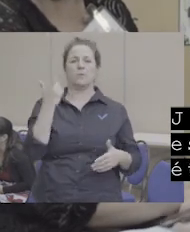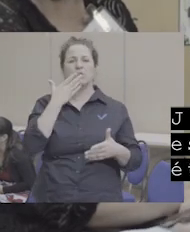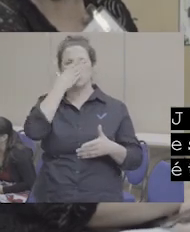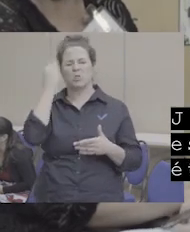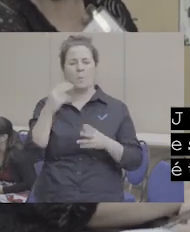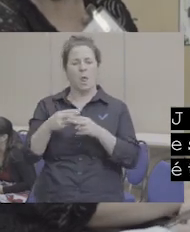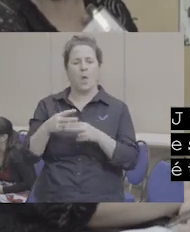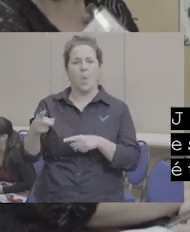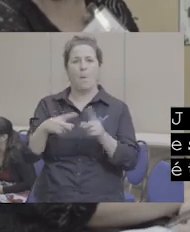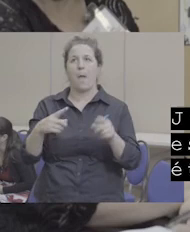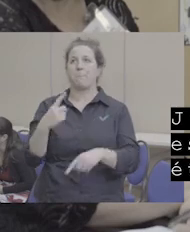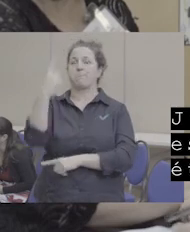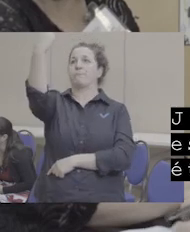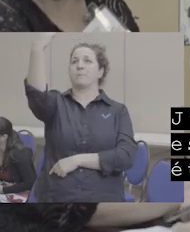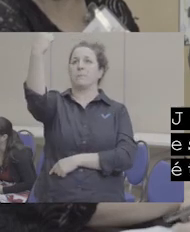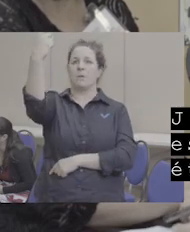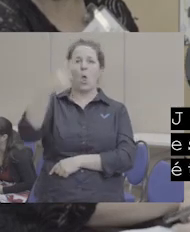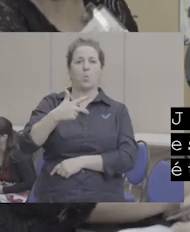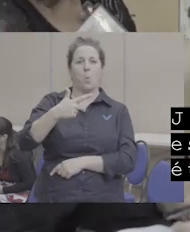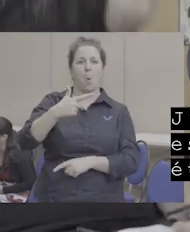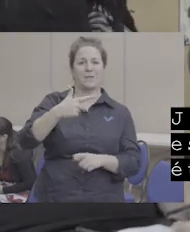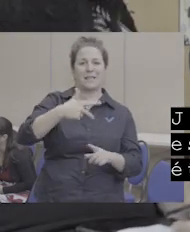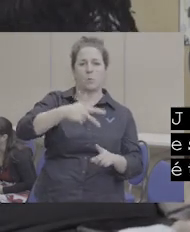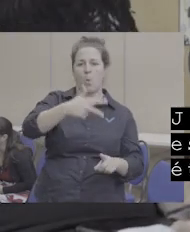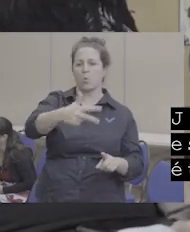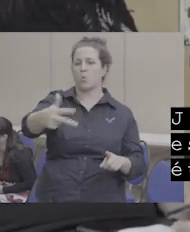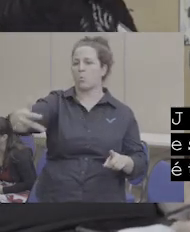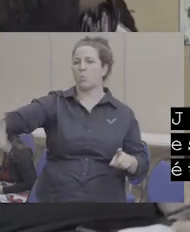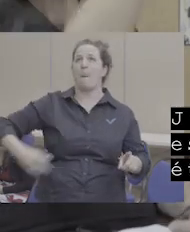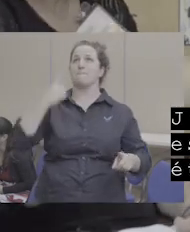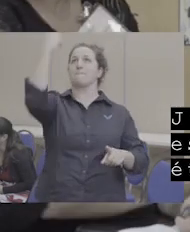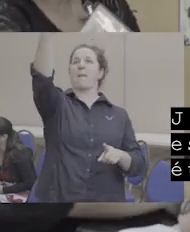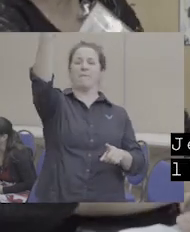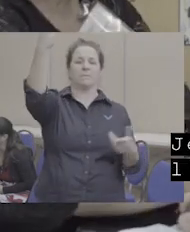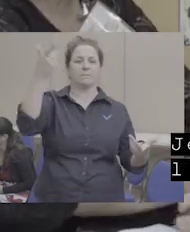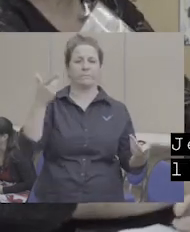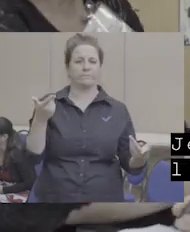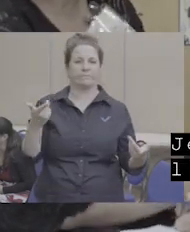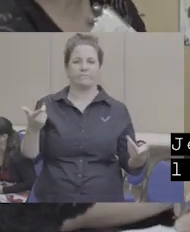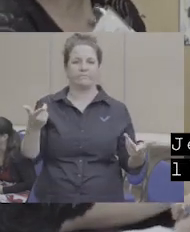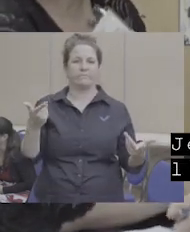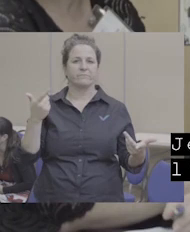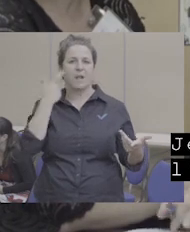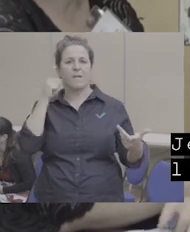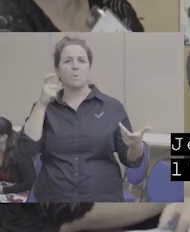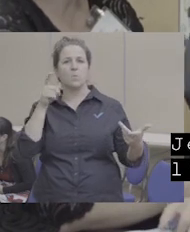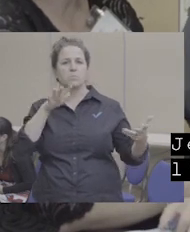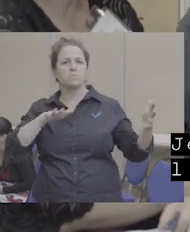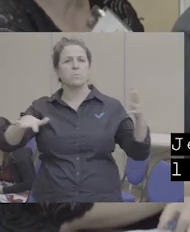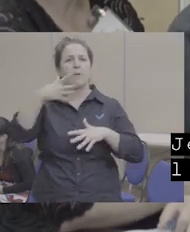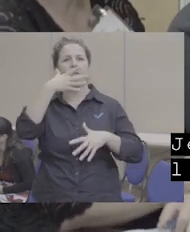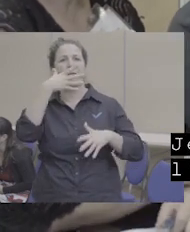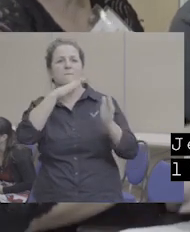J'ai oublié le nom, mais enfin, à côté, c'est des 3 étages, des 3 ou 4 étages. Je pense que c'est la beauté de l'aménagement